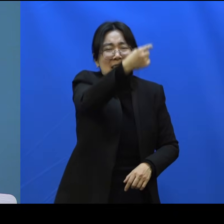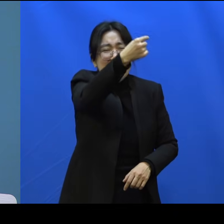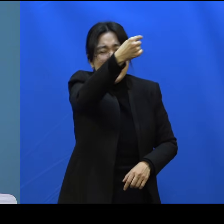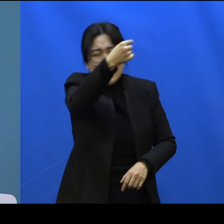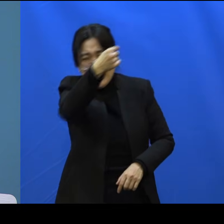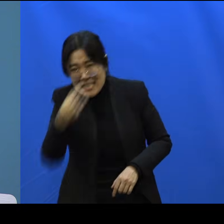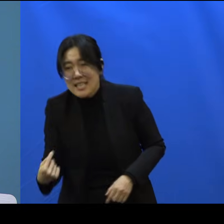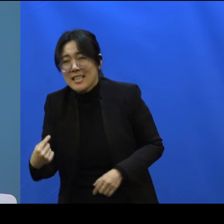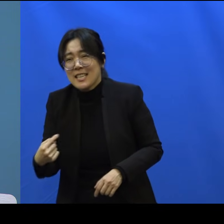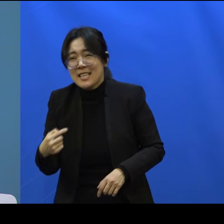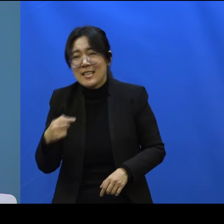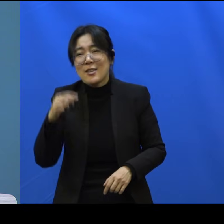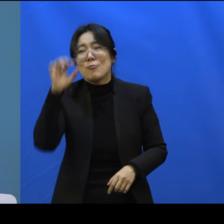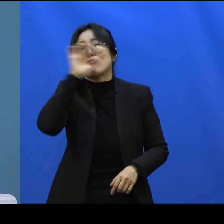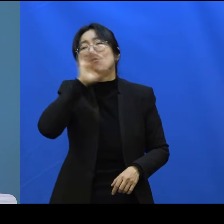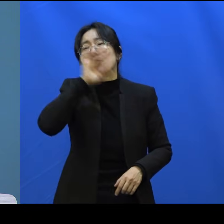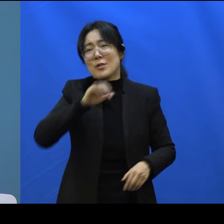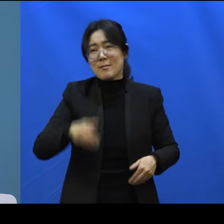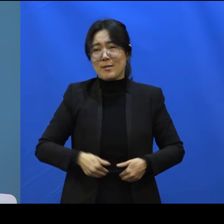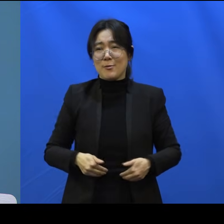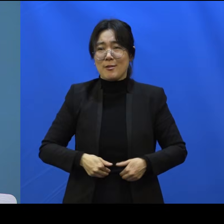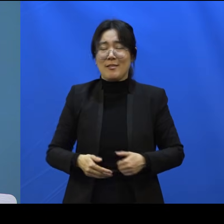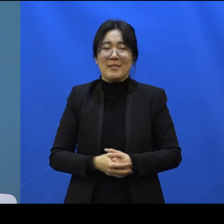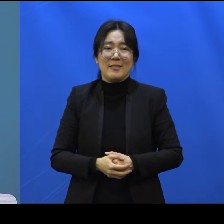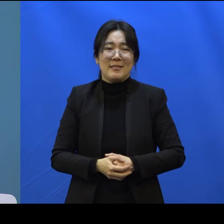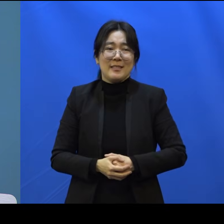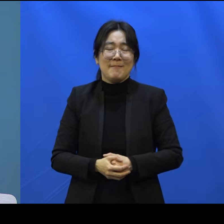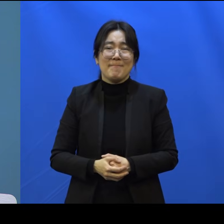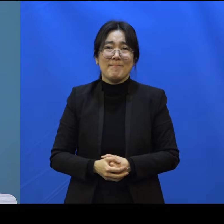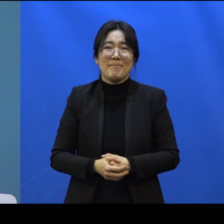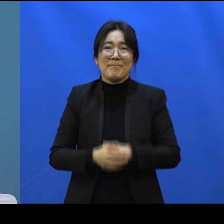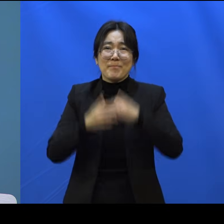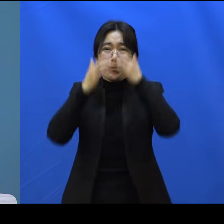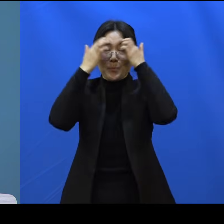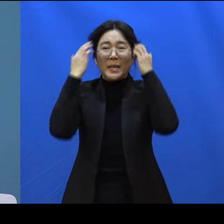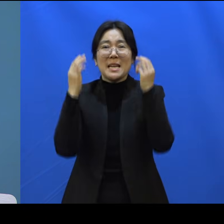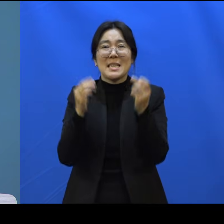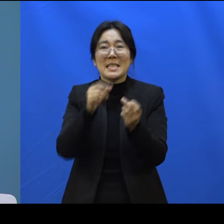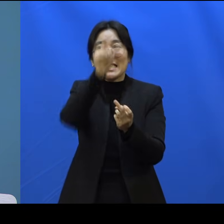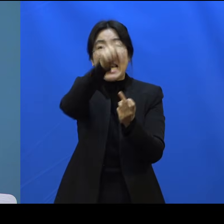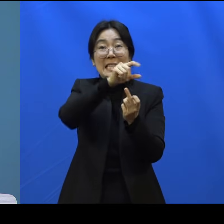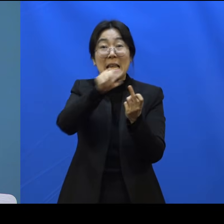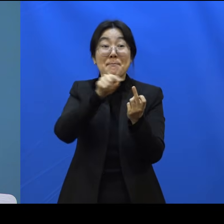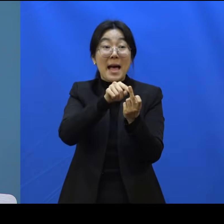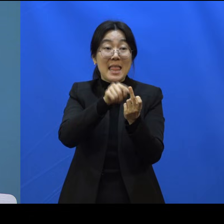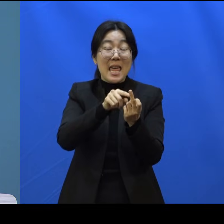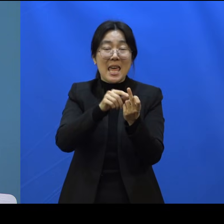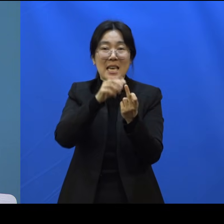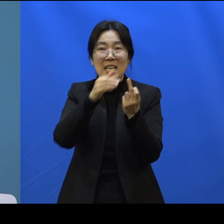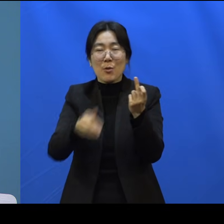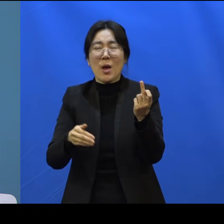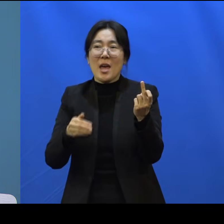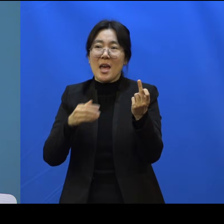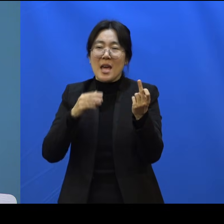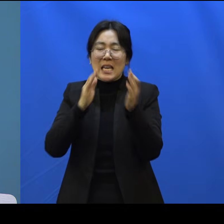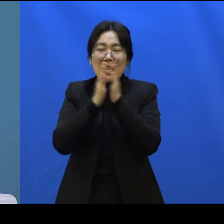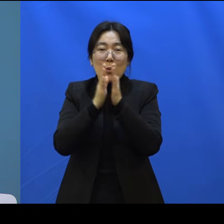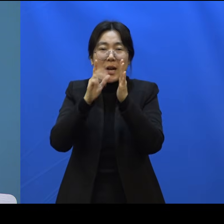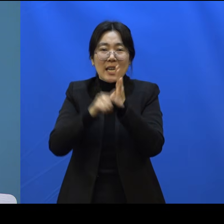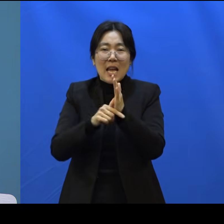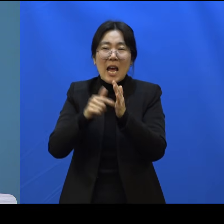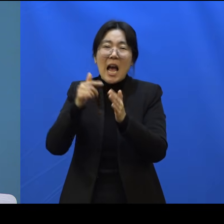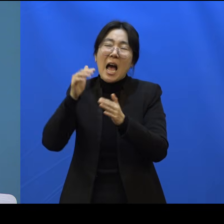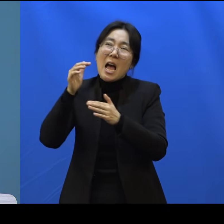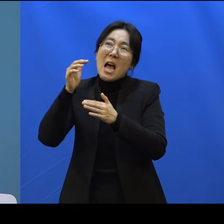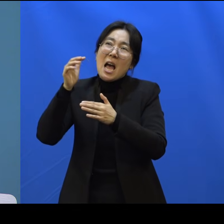기도예요. 응답이에요. 그죠? 예수님의 겟세마네 기도하고 비슷해요. 그죠? 나의 원대로 마옵시고 아버지의 원대로 되기를